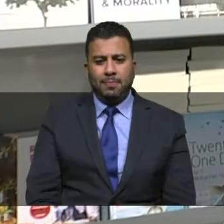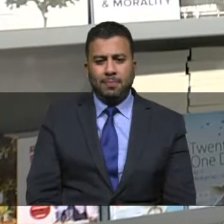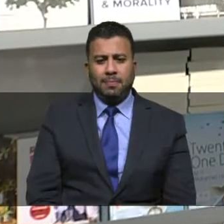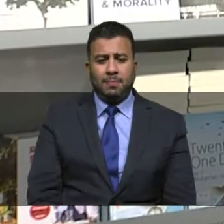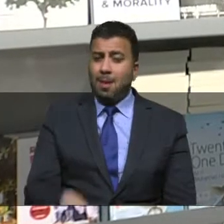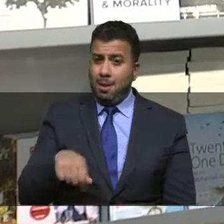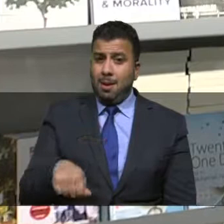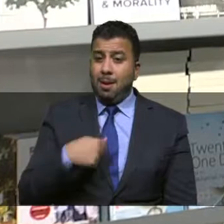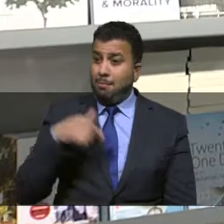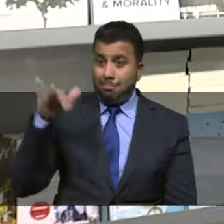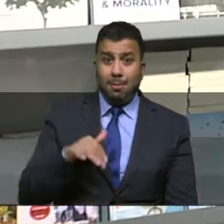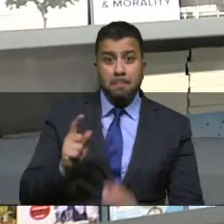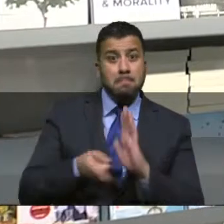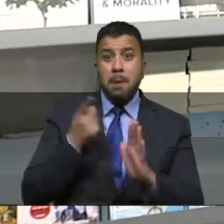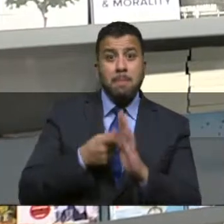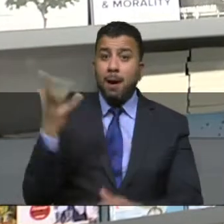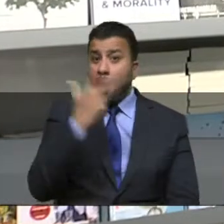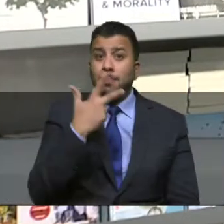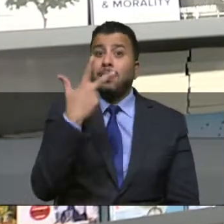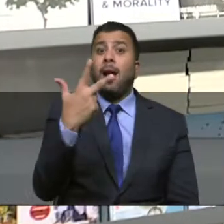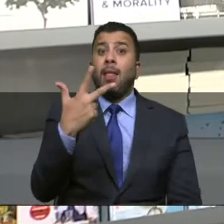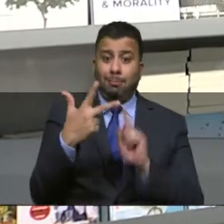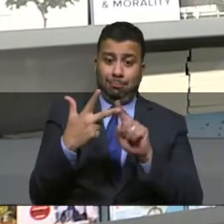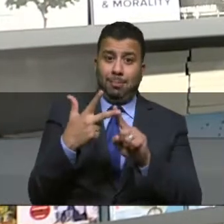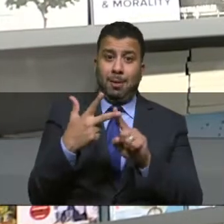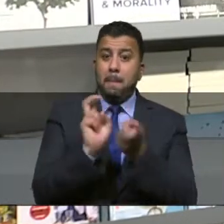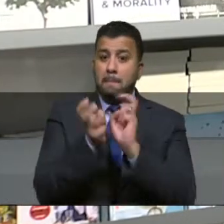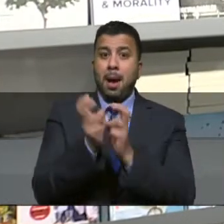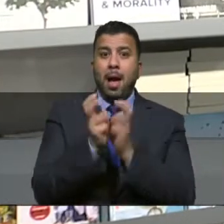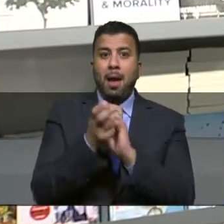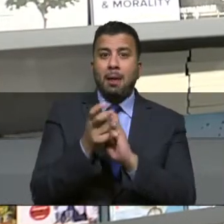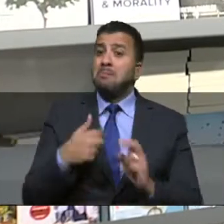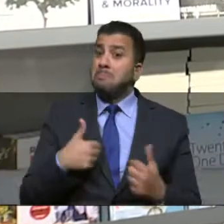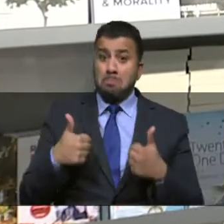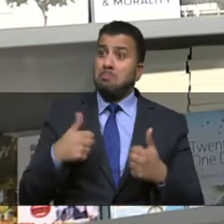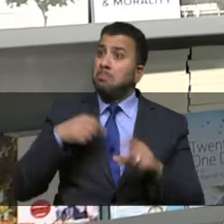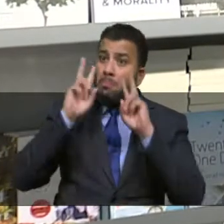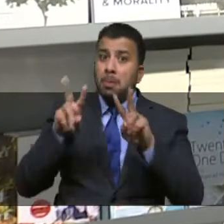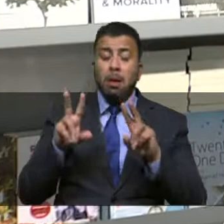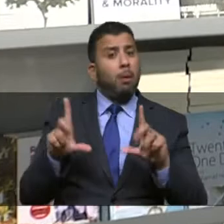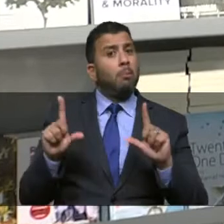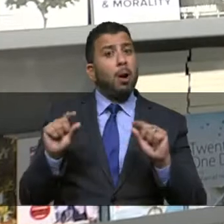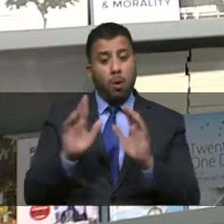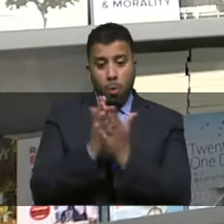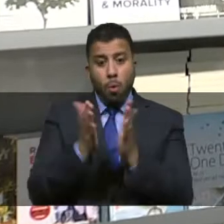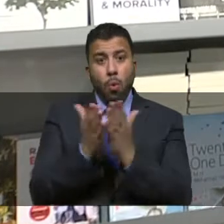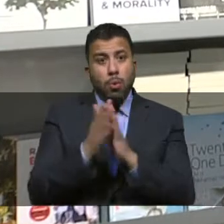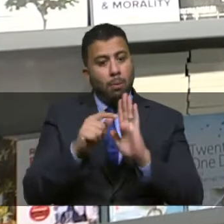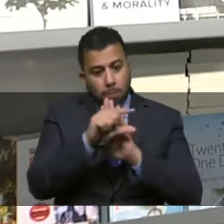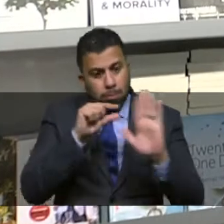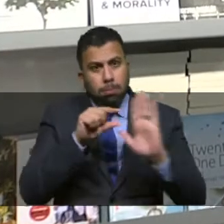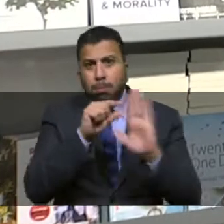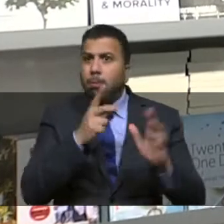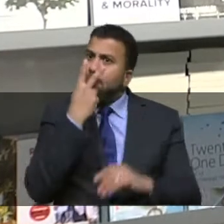هذه المرة الثالثة التي أحضر فيها إلى المعرض وقد أعجبني كثيرا، فهنا أجد عدداً هائلاً من الكتب والعناوين